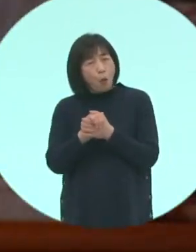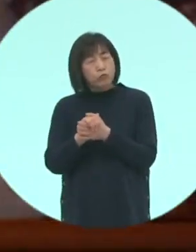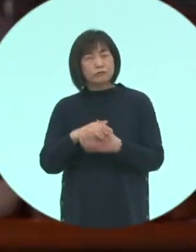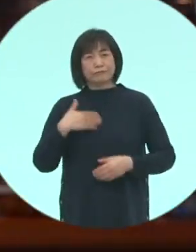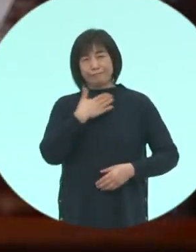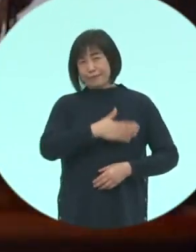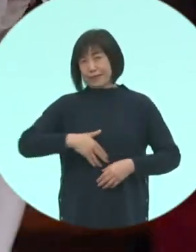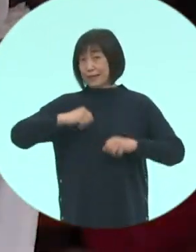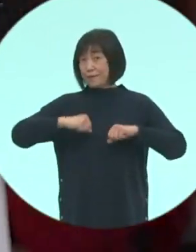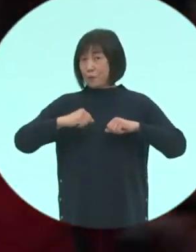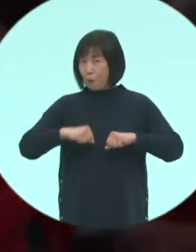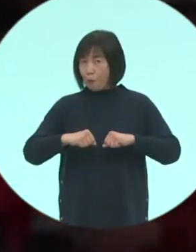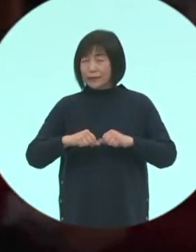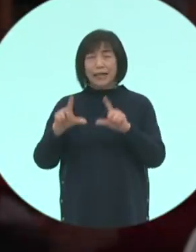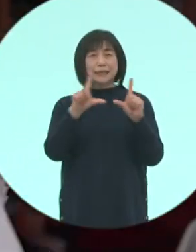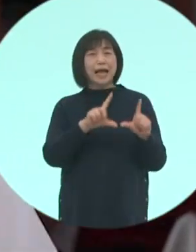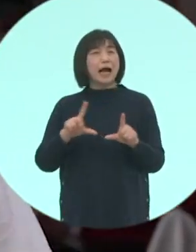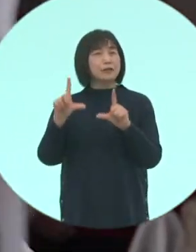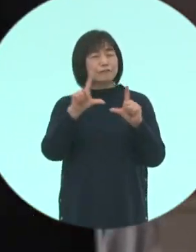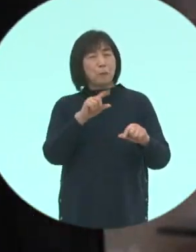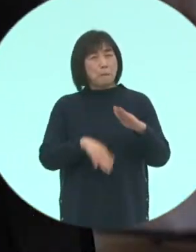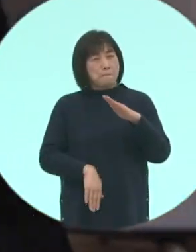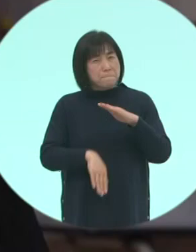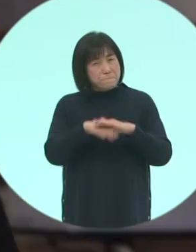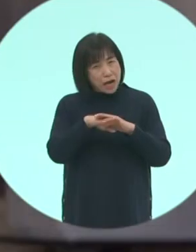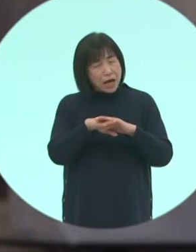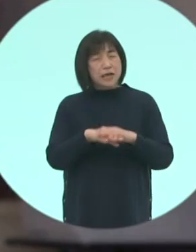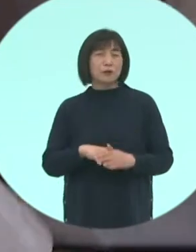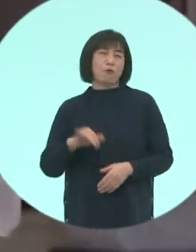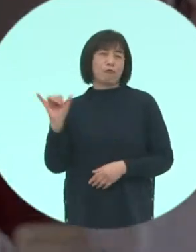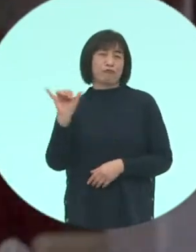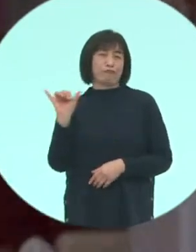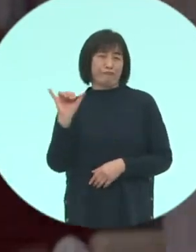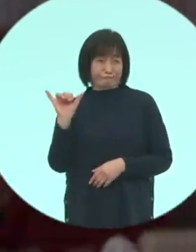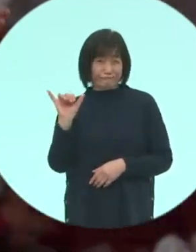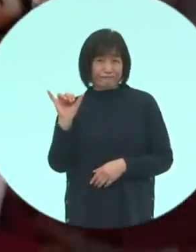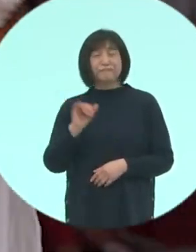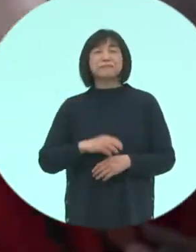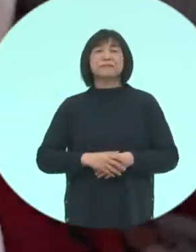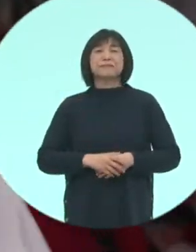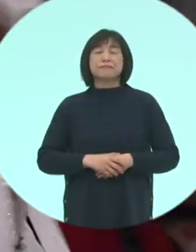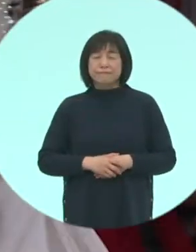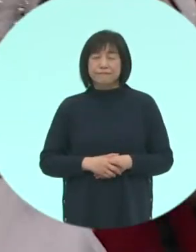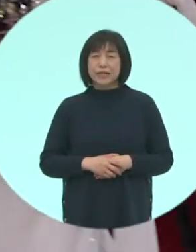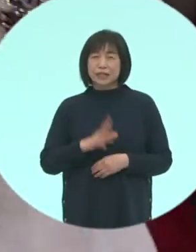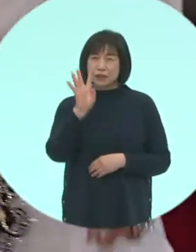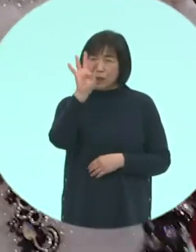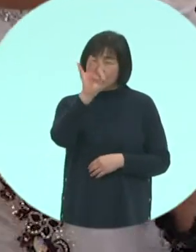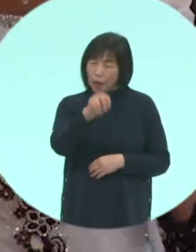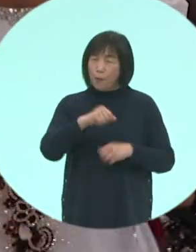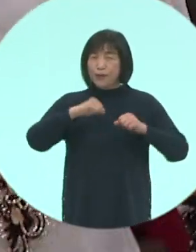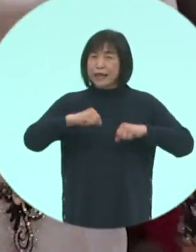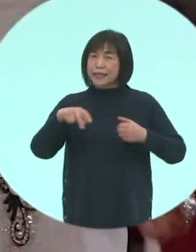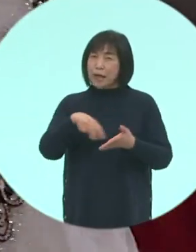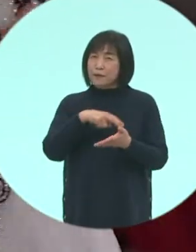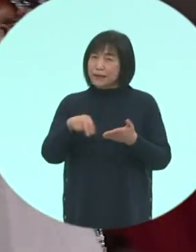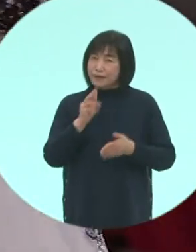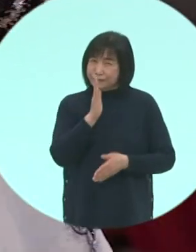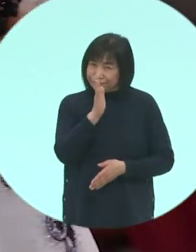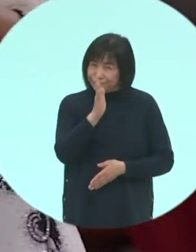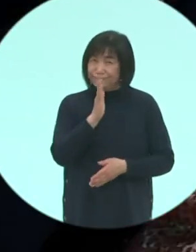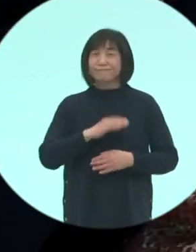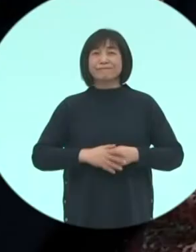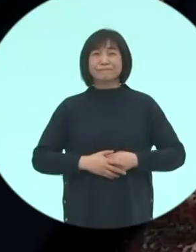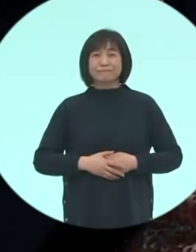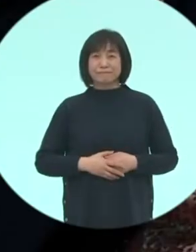に充実した生活を送られている三島さんご夫妻、いつまでも元気に踊っていてくださいね。